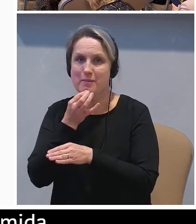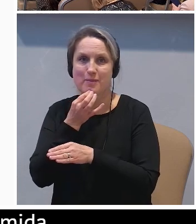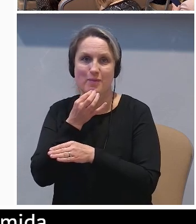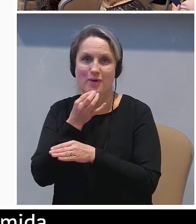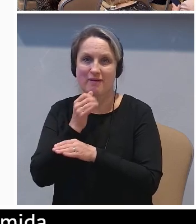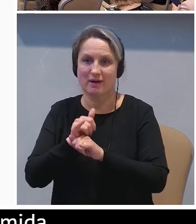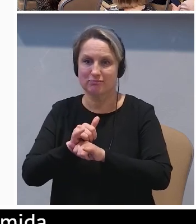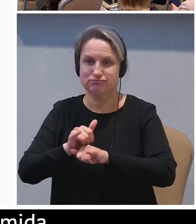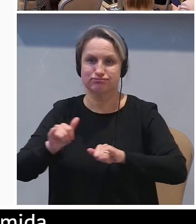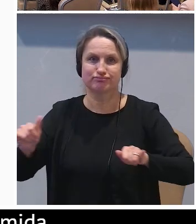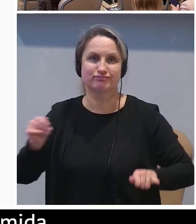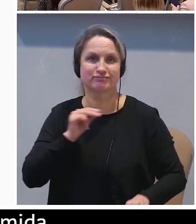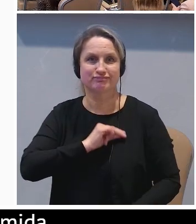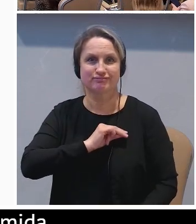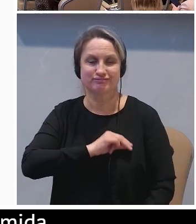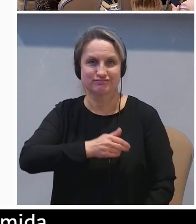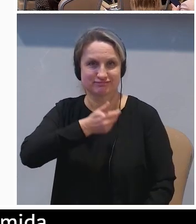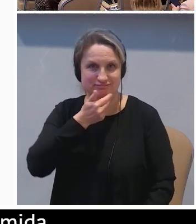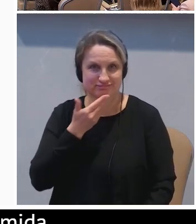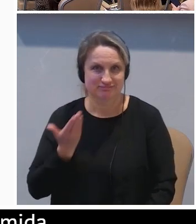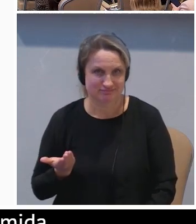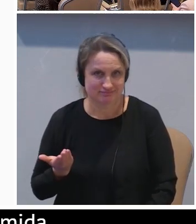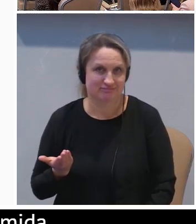geeniteraapia veel laialdaselt kasutusel.